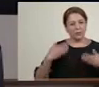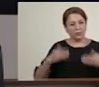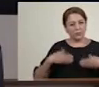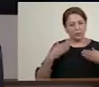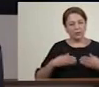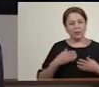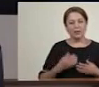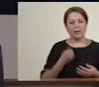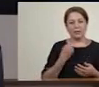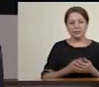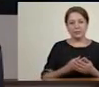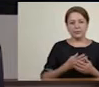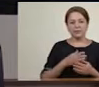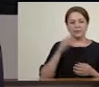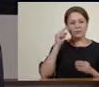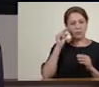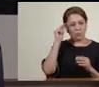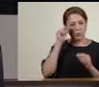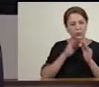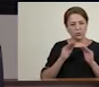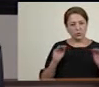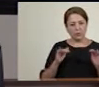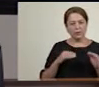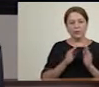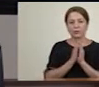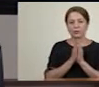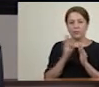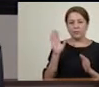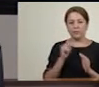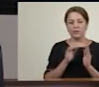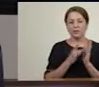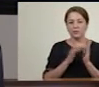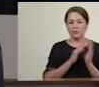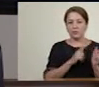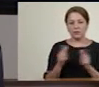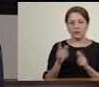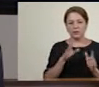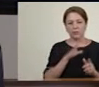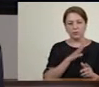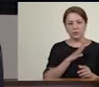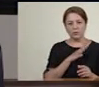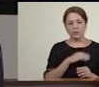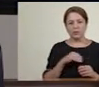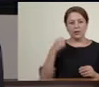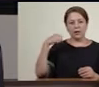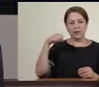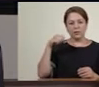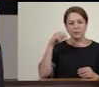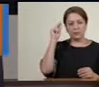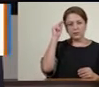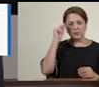Assalomu alaykum aziz o'quvchilar. Kitob va daftarlaringizni tayyorlab olgan bo'lsangiz, adabiyot